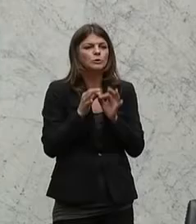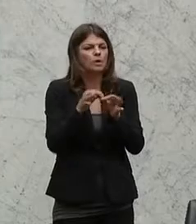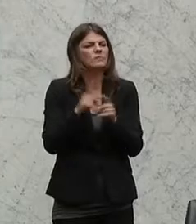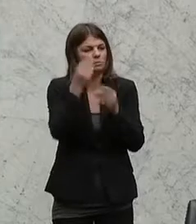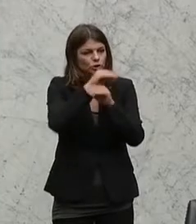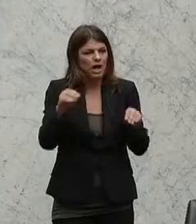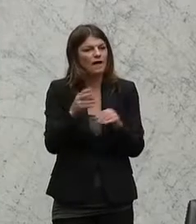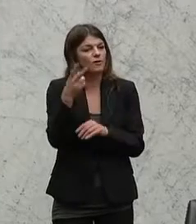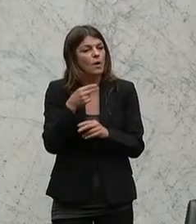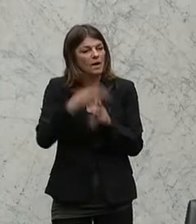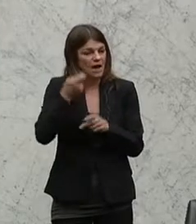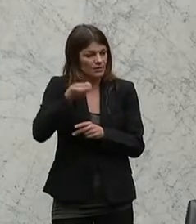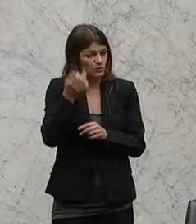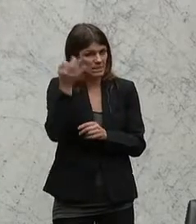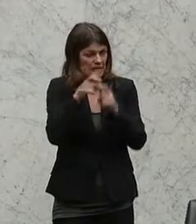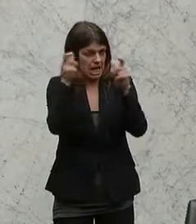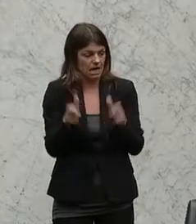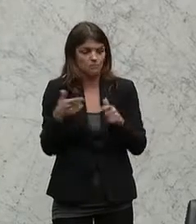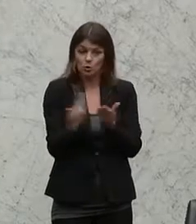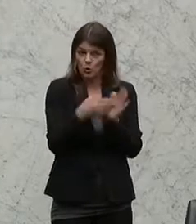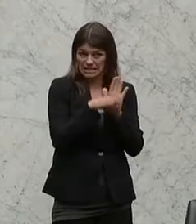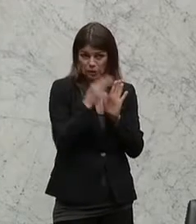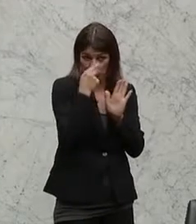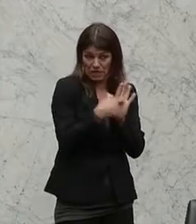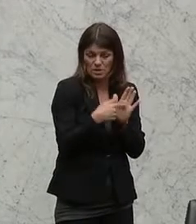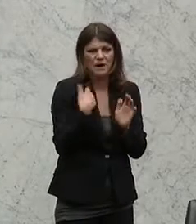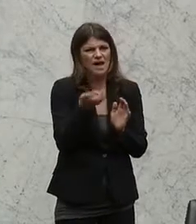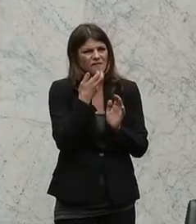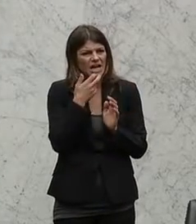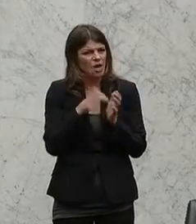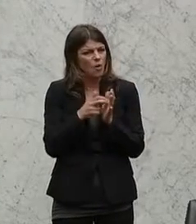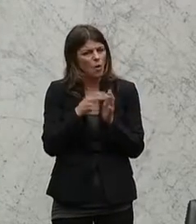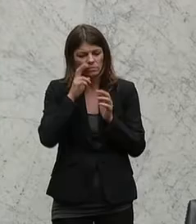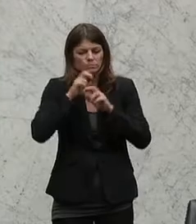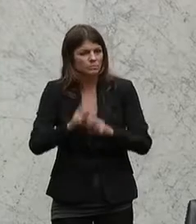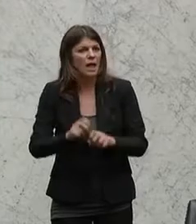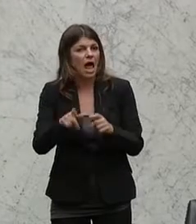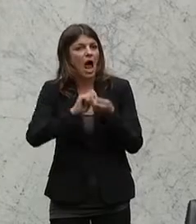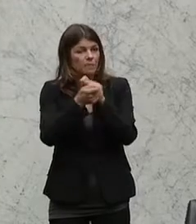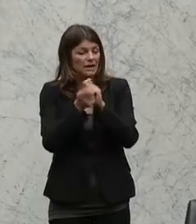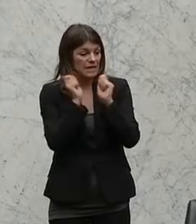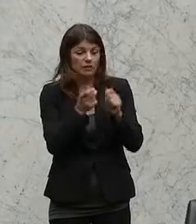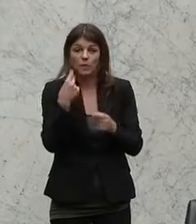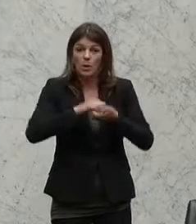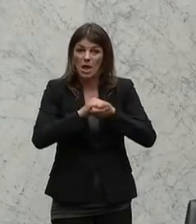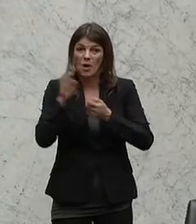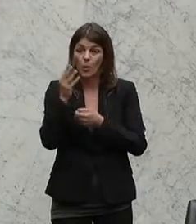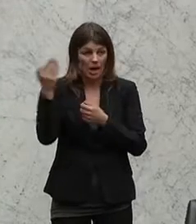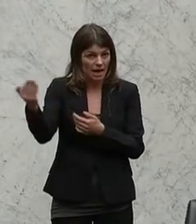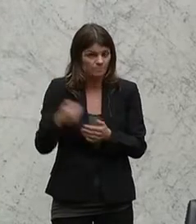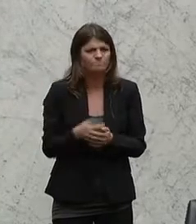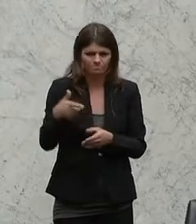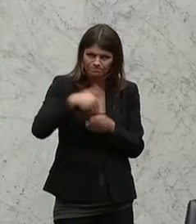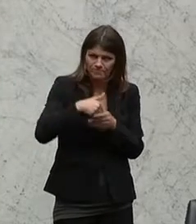zuständigen Krankenversicherungsträgers. Dies kurz zum Gesetz, aber meine Damen und Herren, ich möchte auf den Abänderungsantrag eingehen, den der Kollege Wöging eingebracht haben. Und da